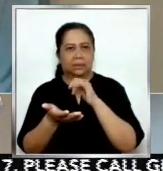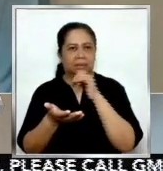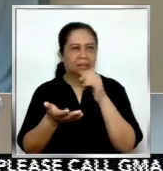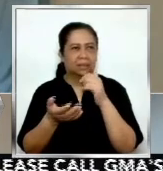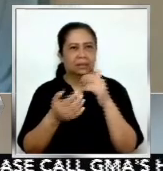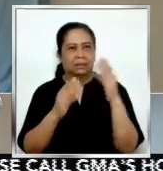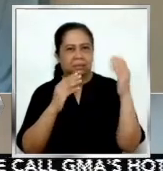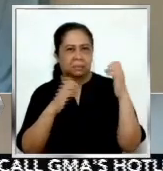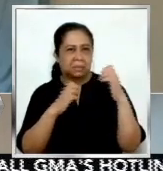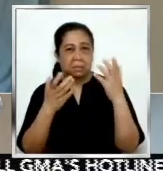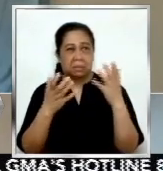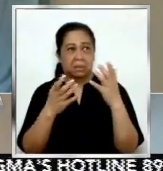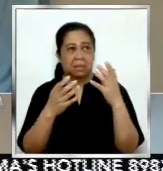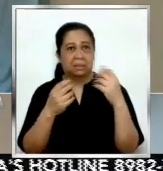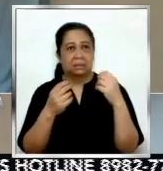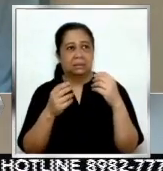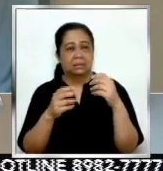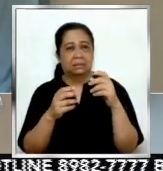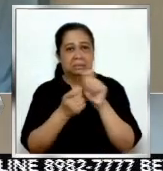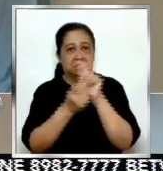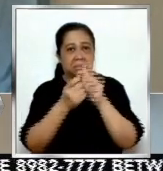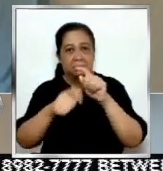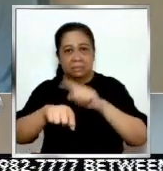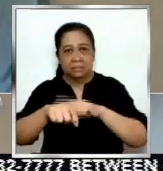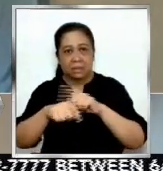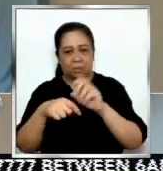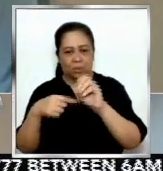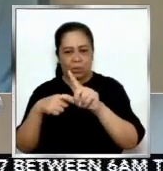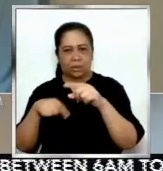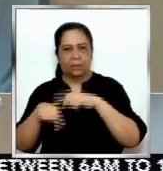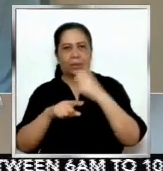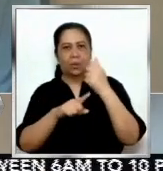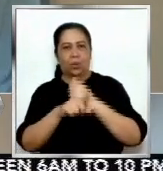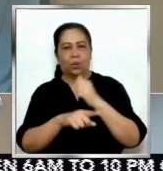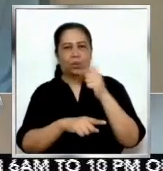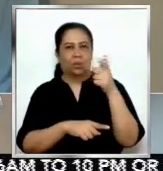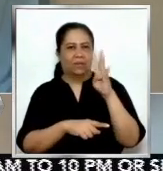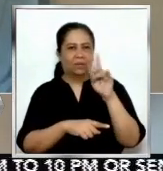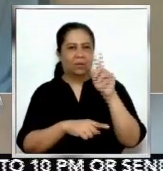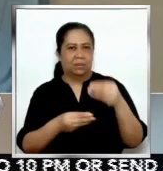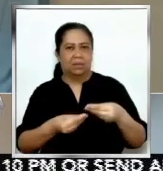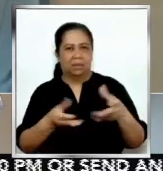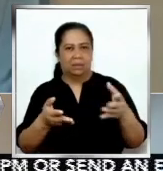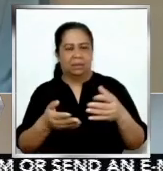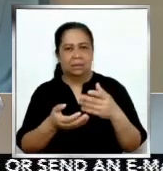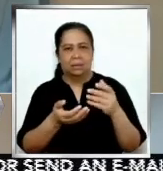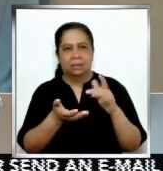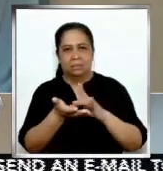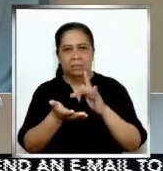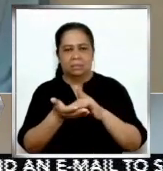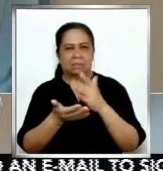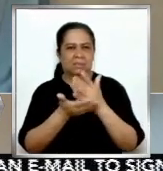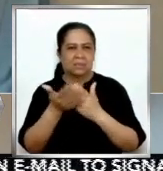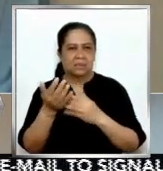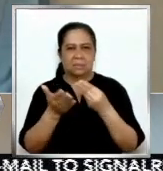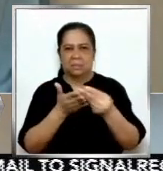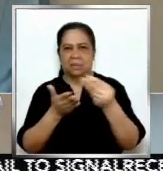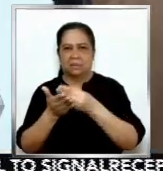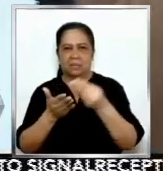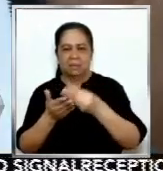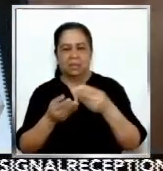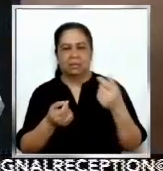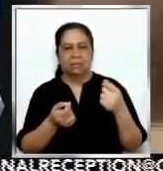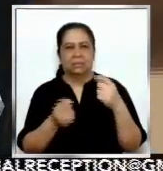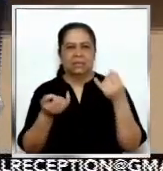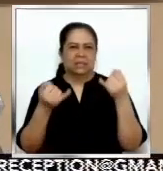aabot doon sa originally August 24. There were also some procurement and distribution issues.